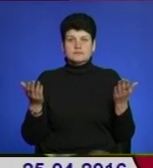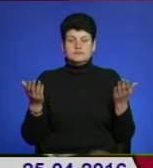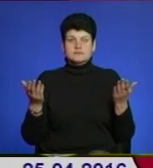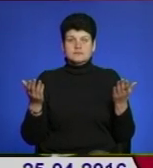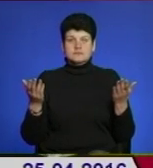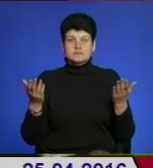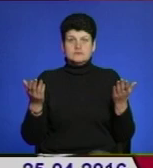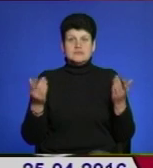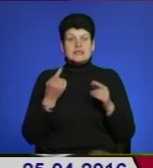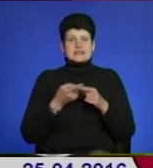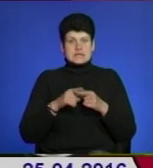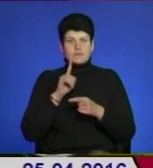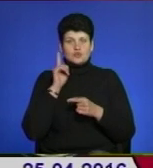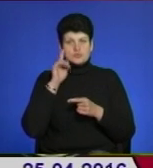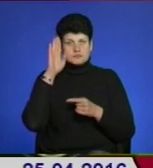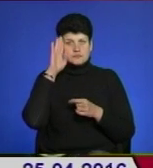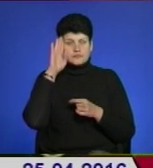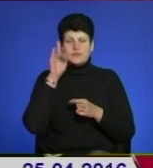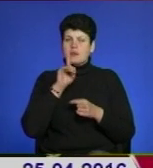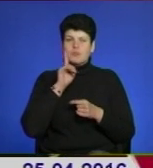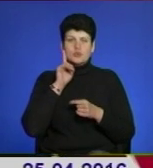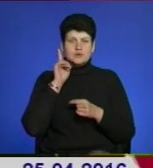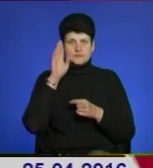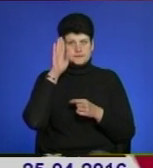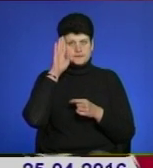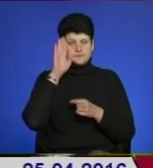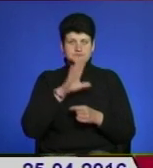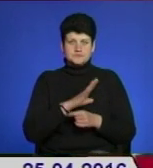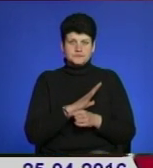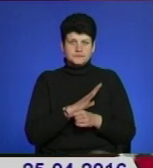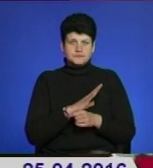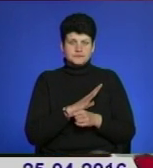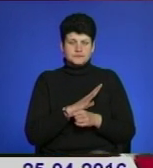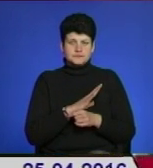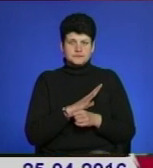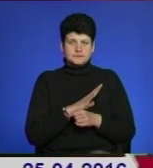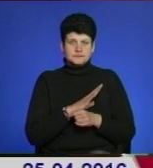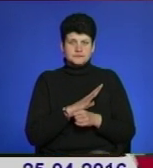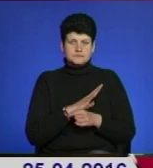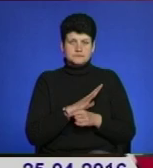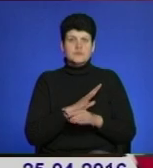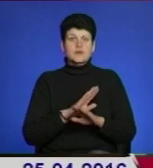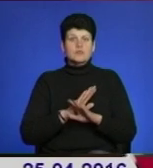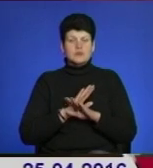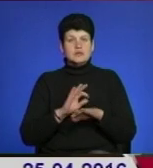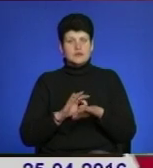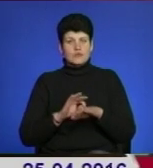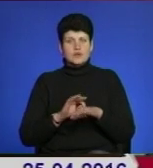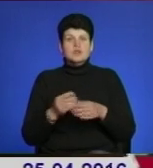це молоді чоловіки, в принципі? Так, молоді чоловіки. Пішли життя через хвороби якийсь час?